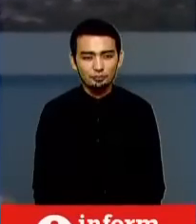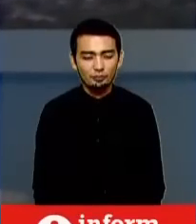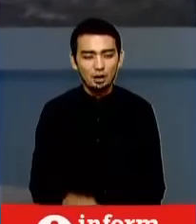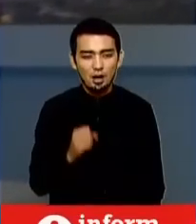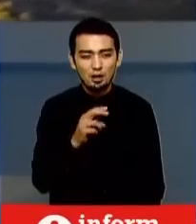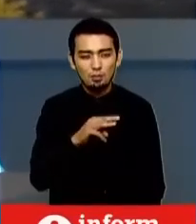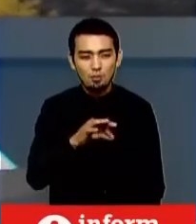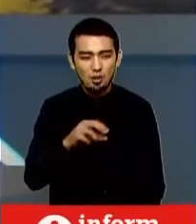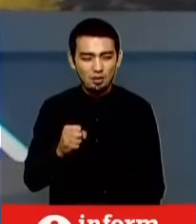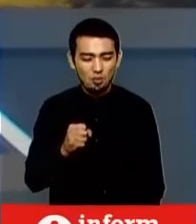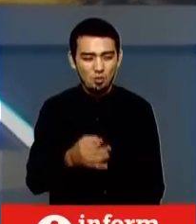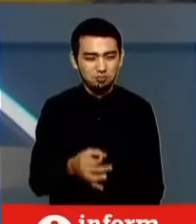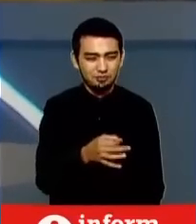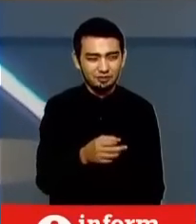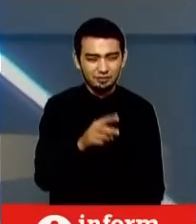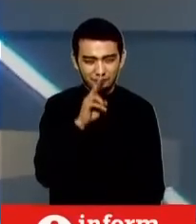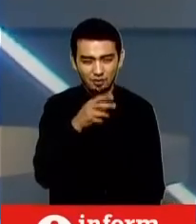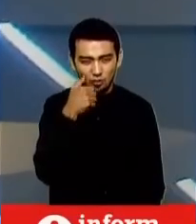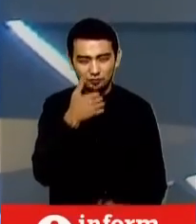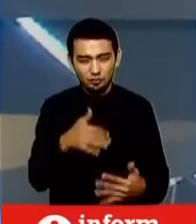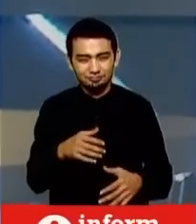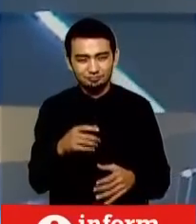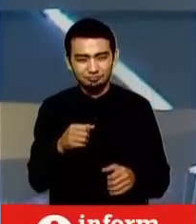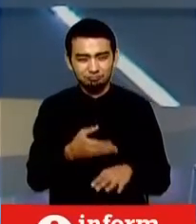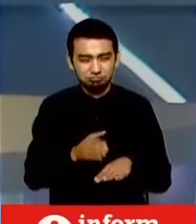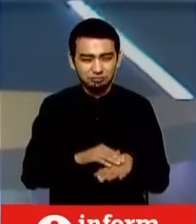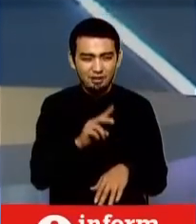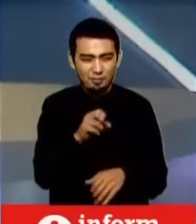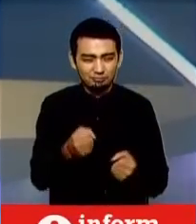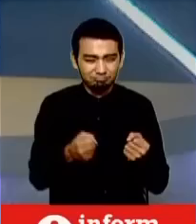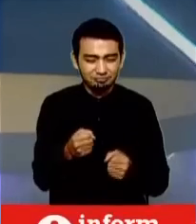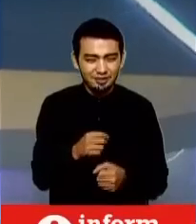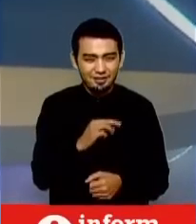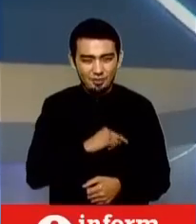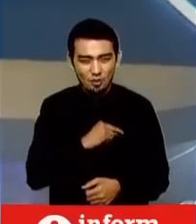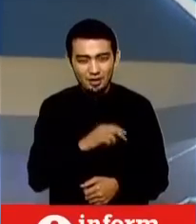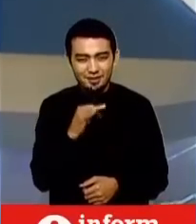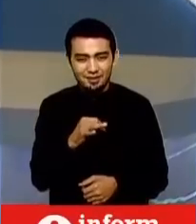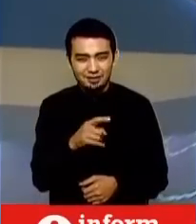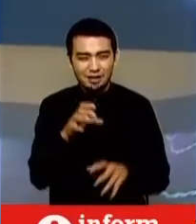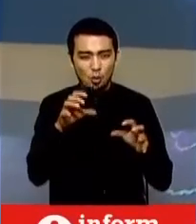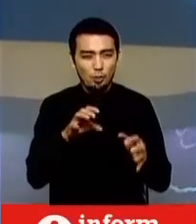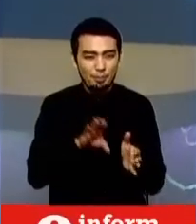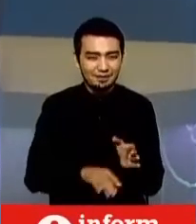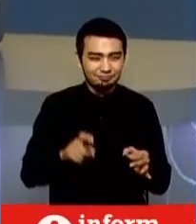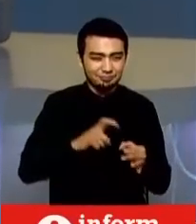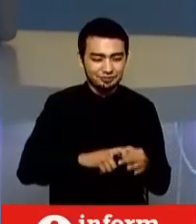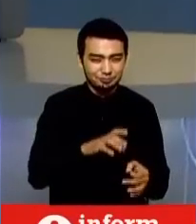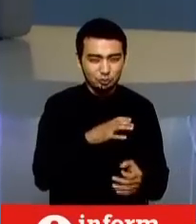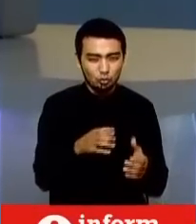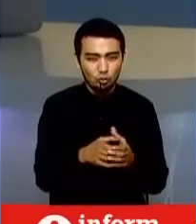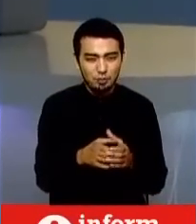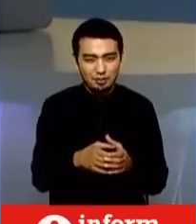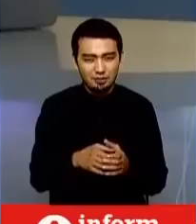Ақмола облысында 2 жылдан бері жүк көліктерін заңсыз тіркеп, мемлекетке 700 миллион теңге көлемінде шығын келтірген қылмыстық топ